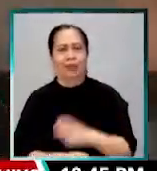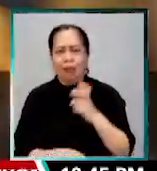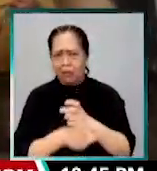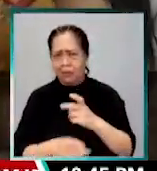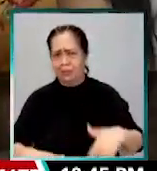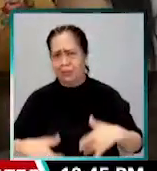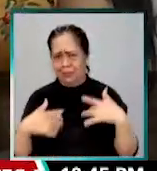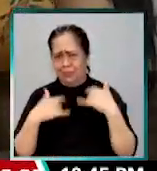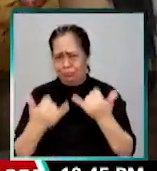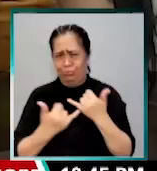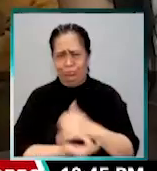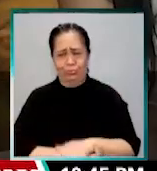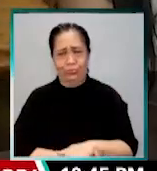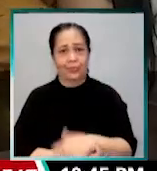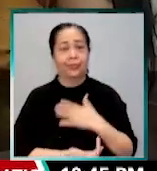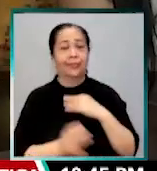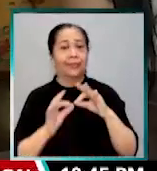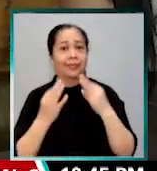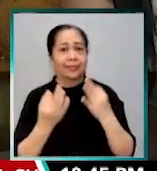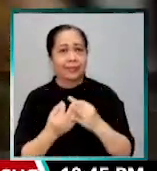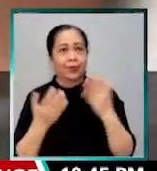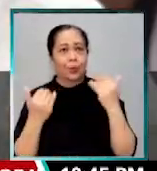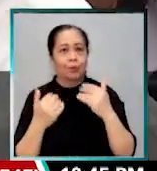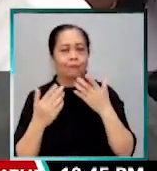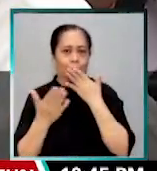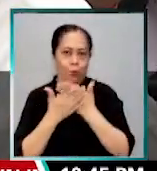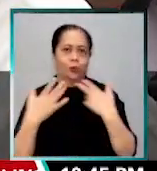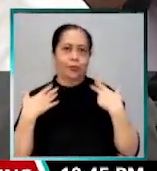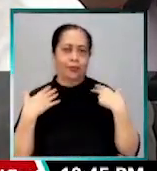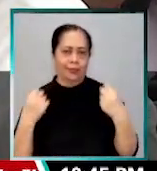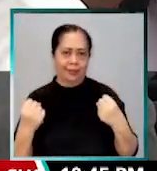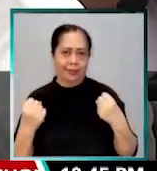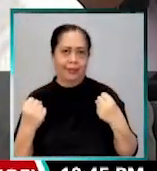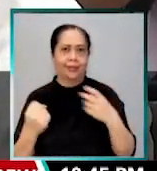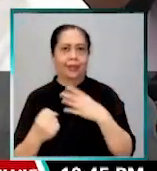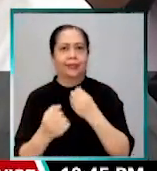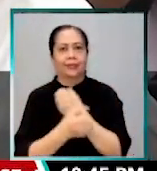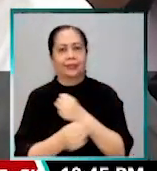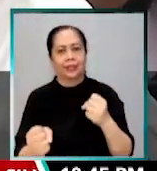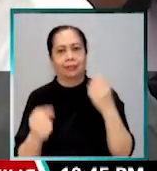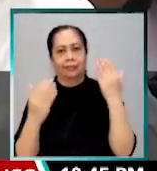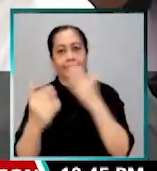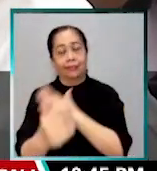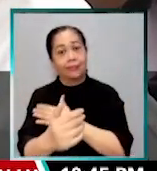ngayon eh. Yung pamilya ko po is maging healthy at safe. Sana yung anak ko